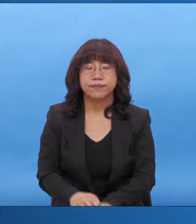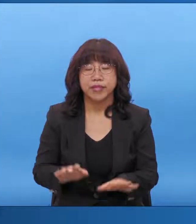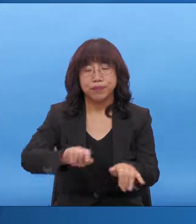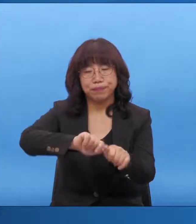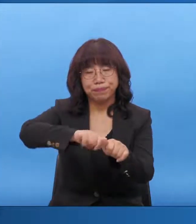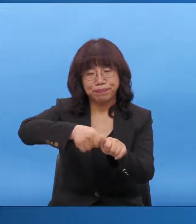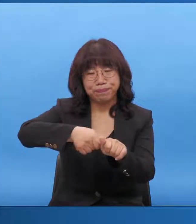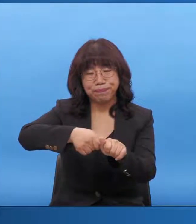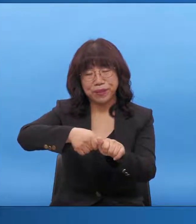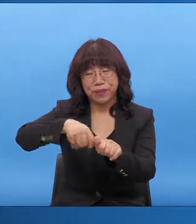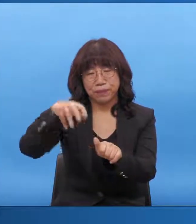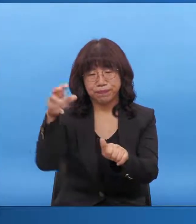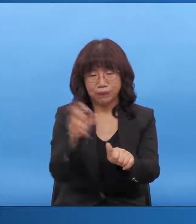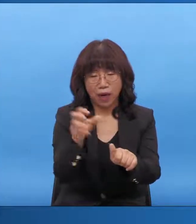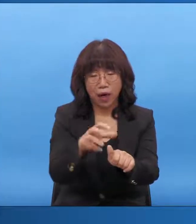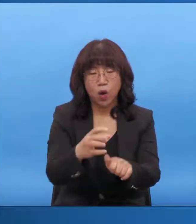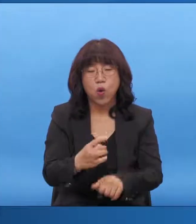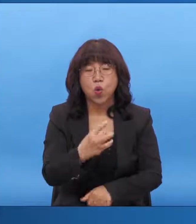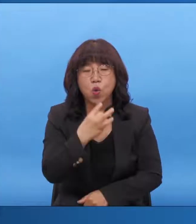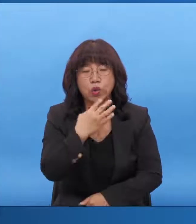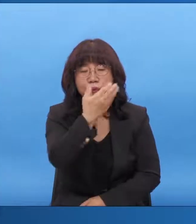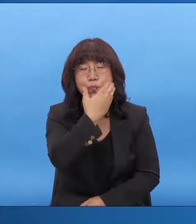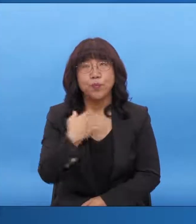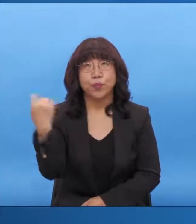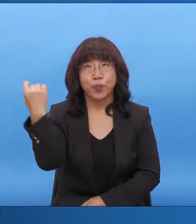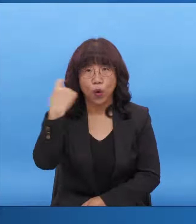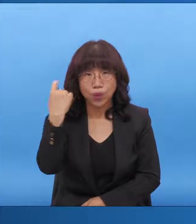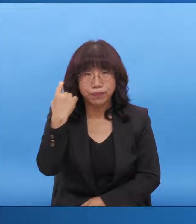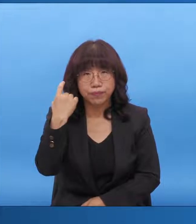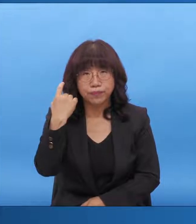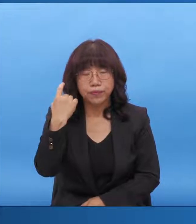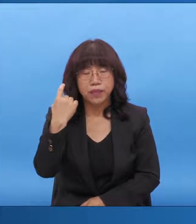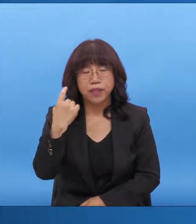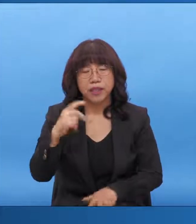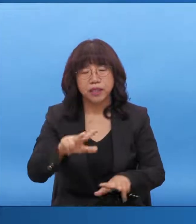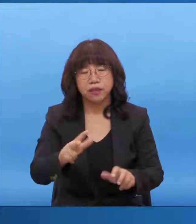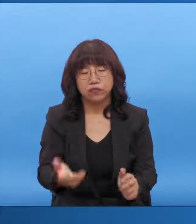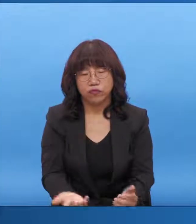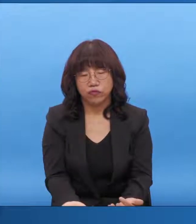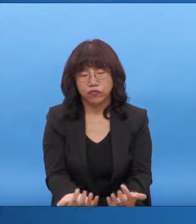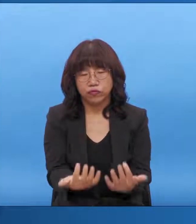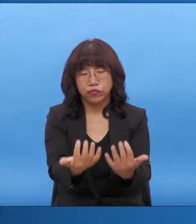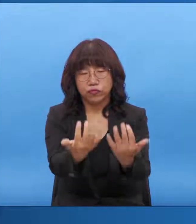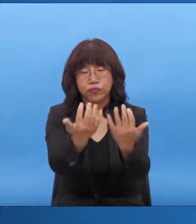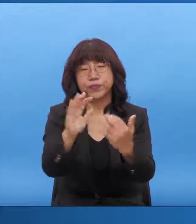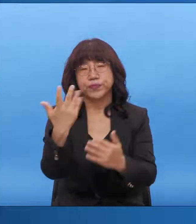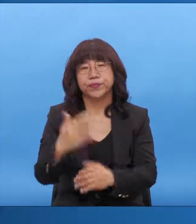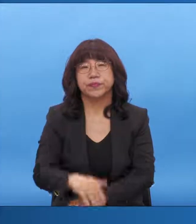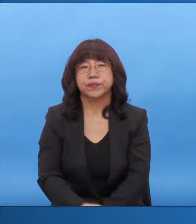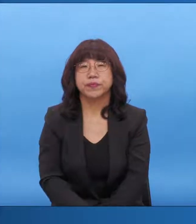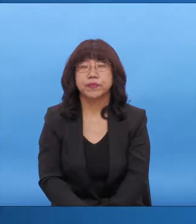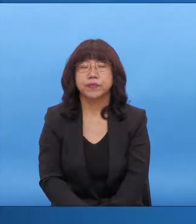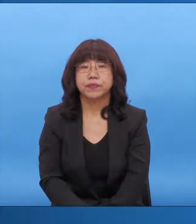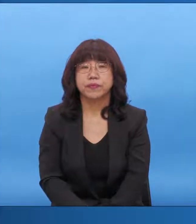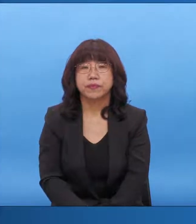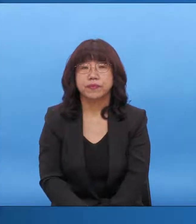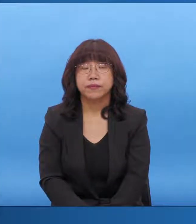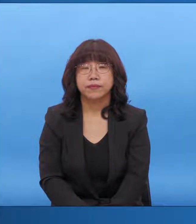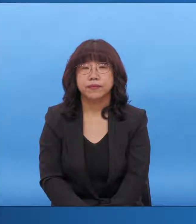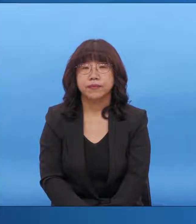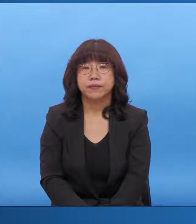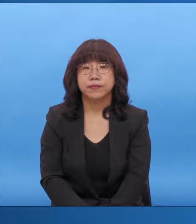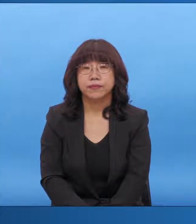핍박받아가면서 오직 복음이라는 목사님들을 하나님 세우신 거예요. Now, what about the pastors that preach only gospel? Will they be persecuted then? 그럼 이제 그래서